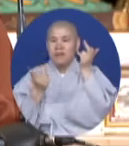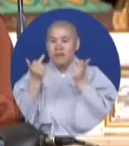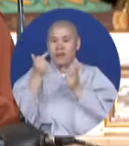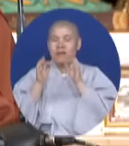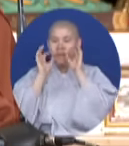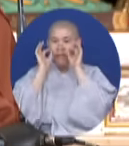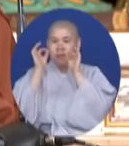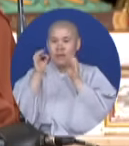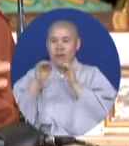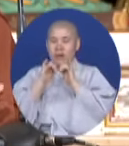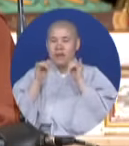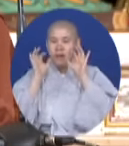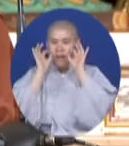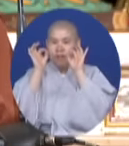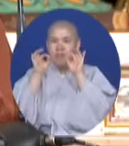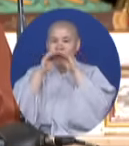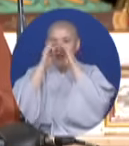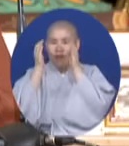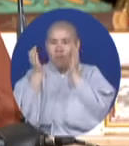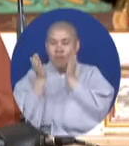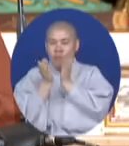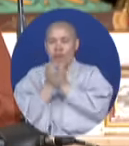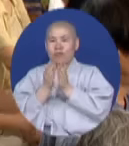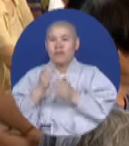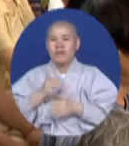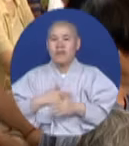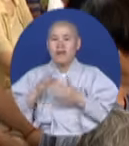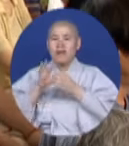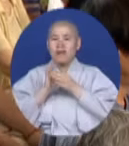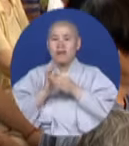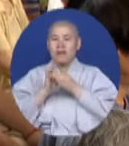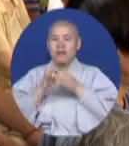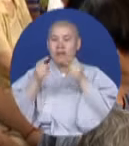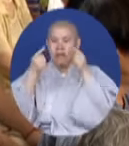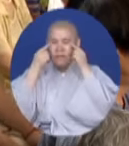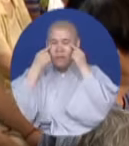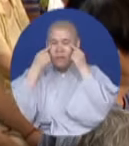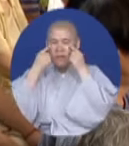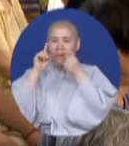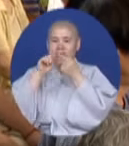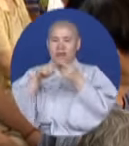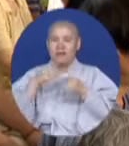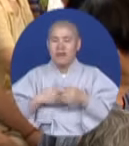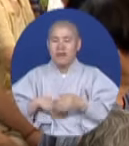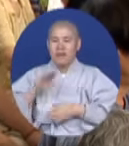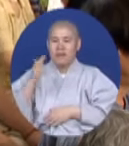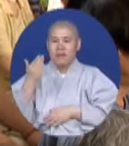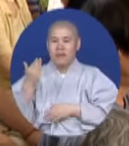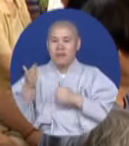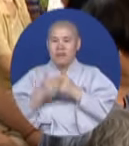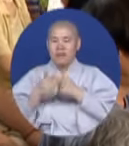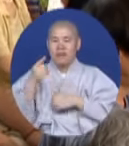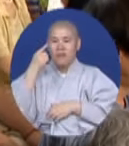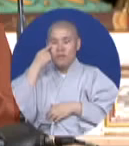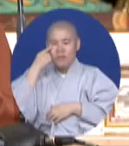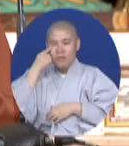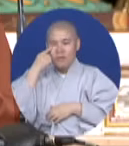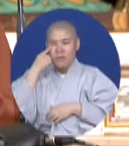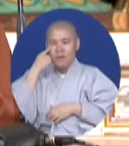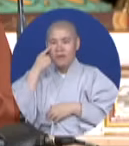내 눈이고 모든 보는 보는 게 전부 내 눈이다 이걸 알게 돼요. 그래서 이 눈이라고 하는 것은